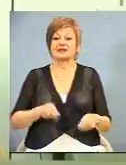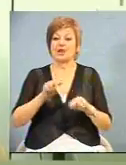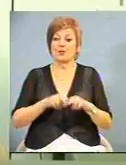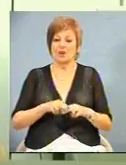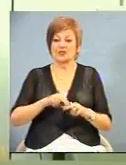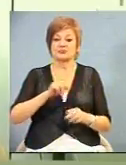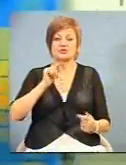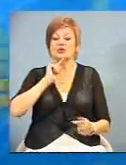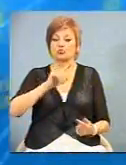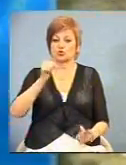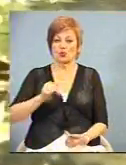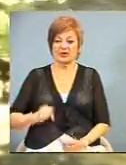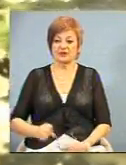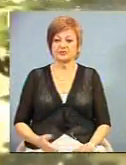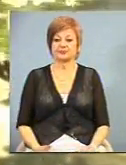будуть совпадати.